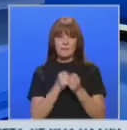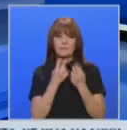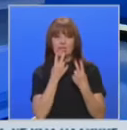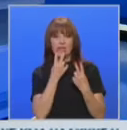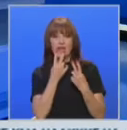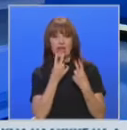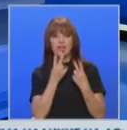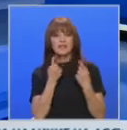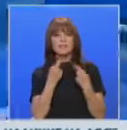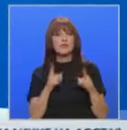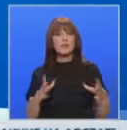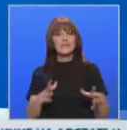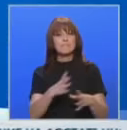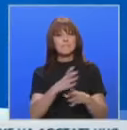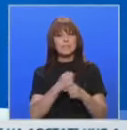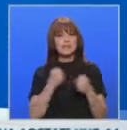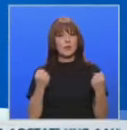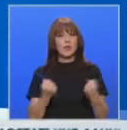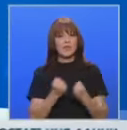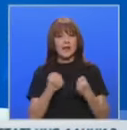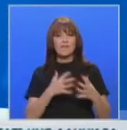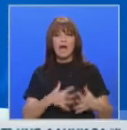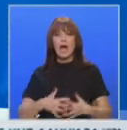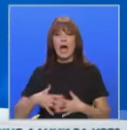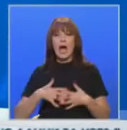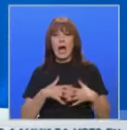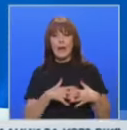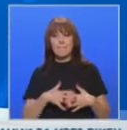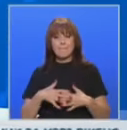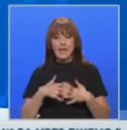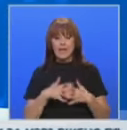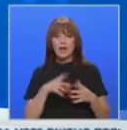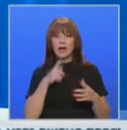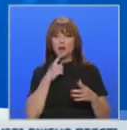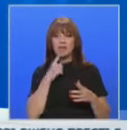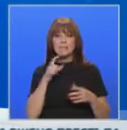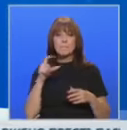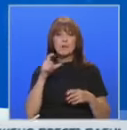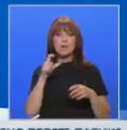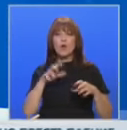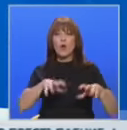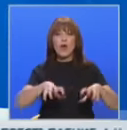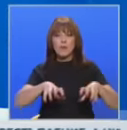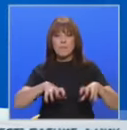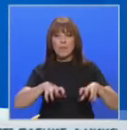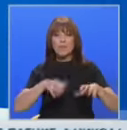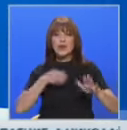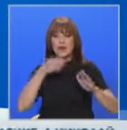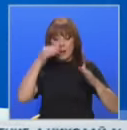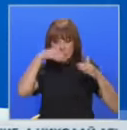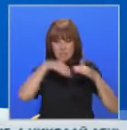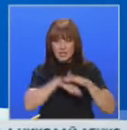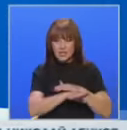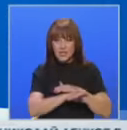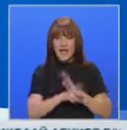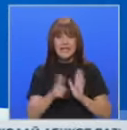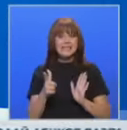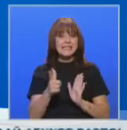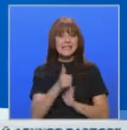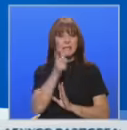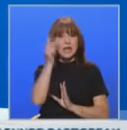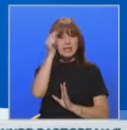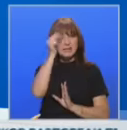друга спасителна операция, тази на американския спелеолог, който е блокиран в пещера в Турция. 17 българи са на